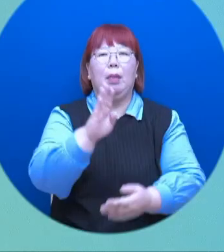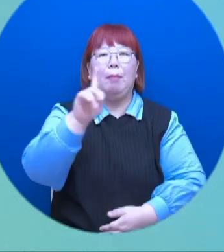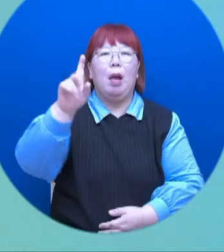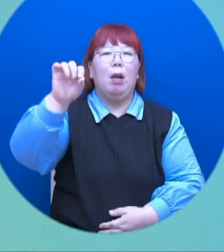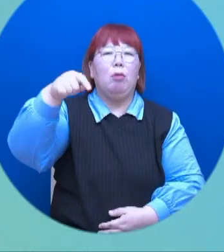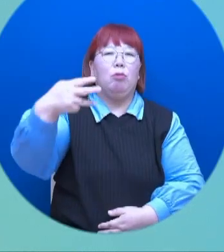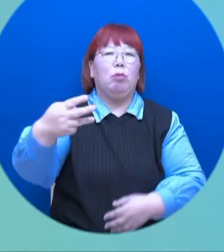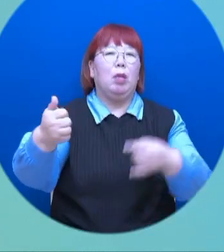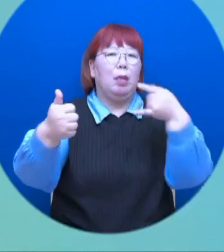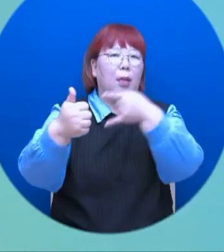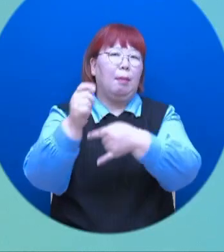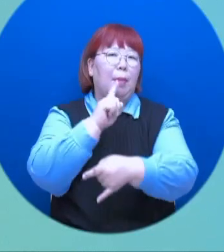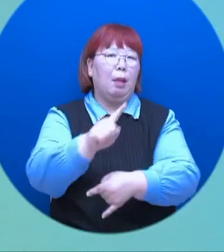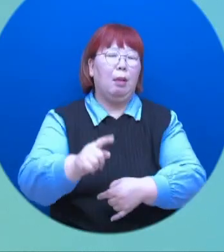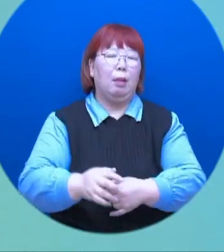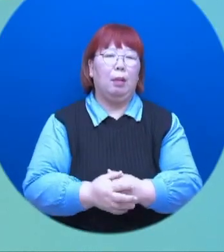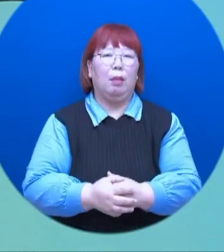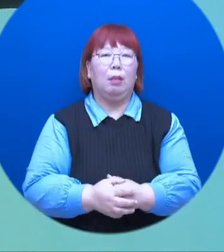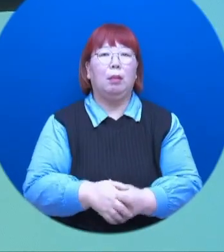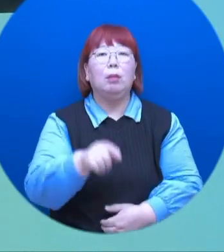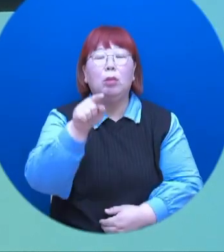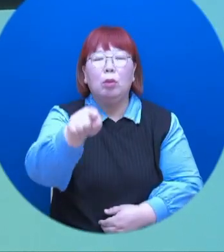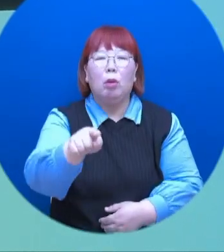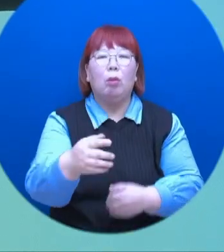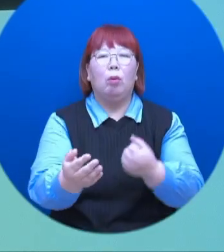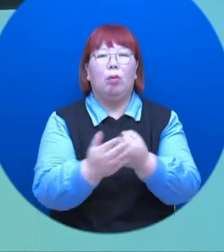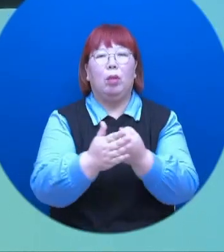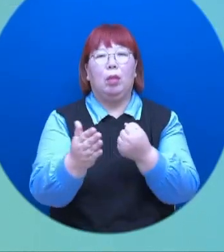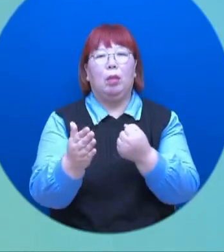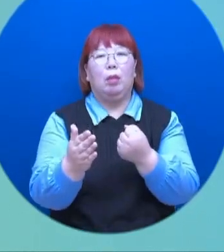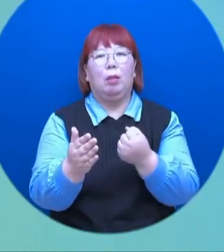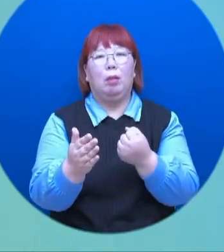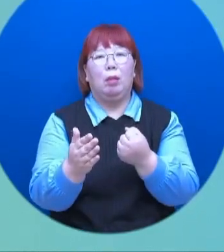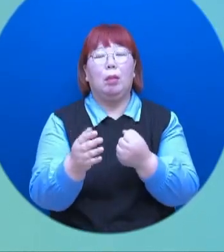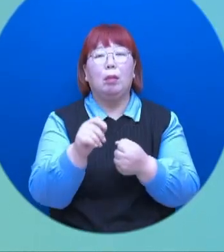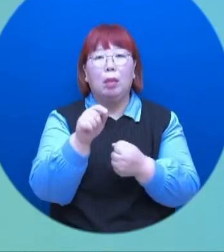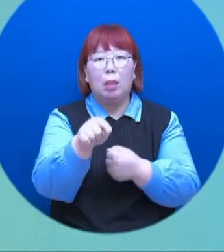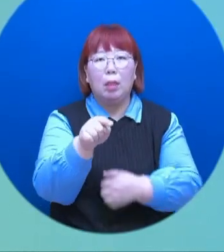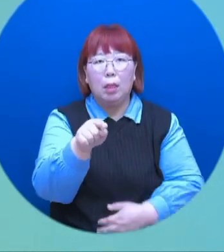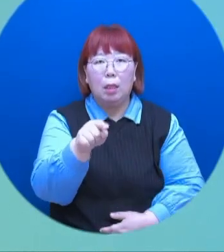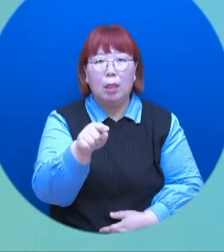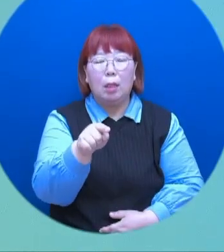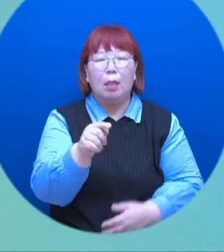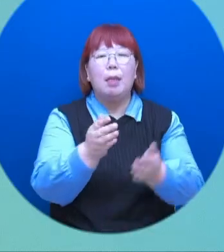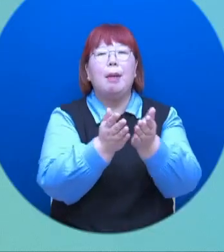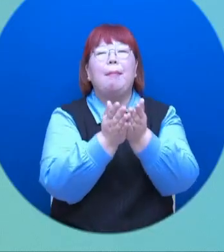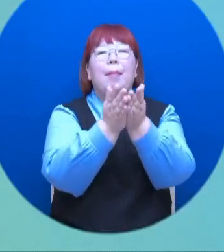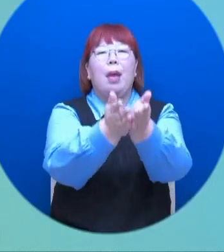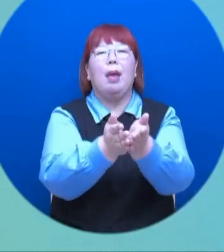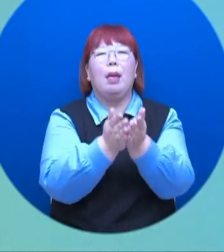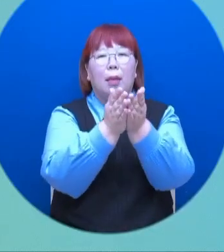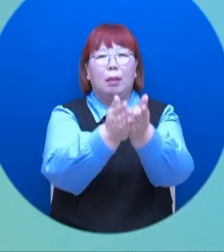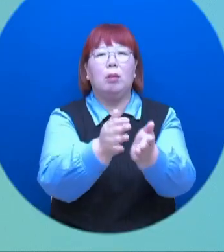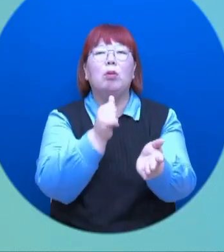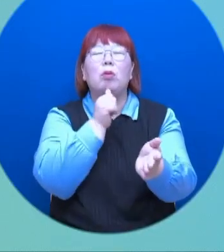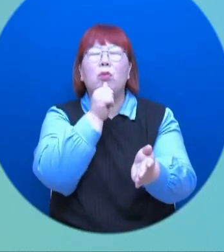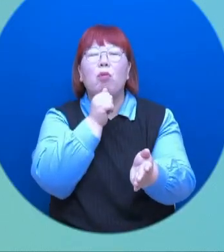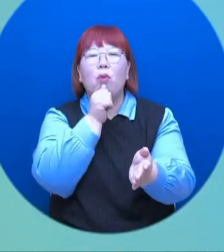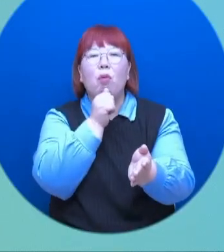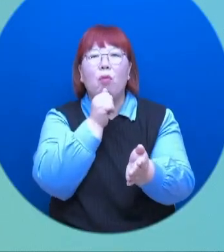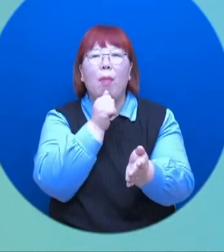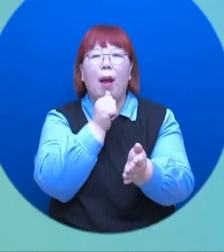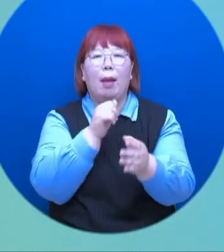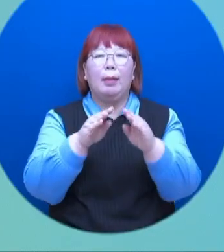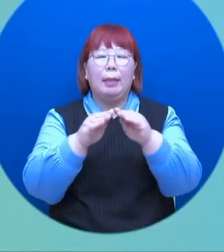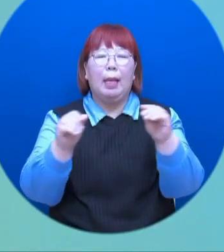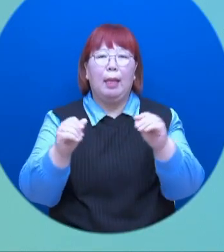말했거든요. 너로 인하여 이 배는 로마에까지 안전하게